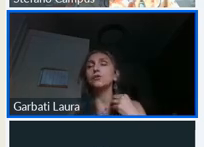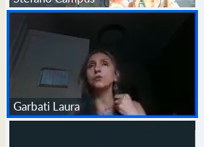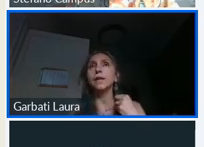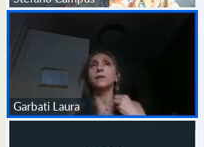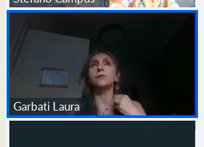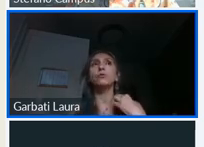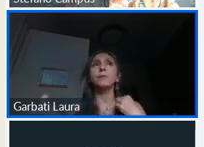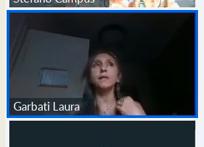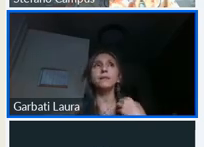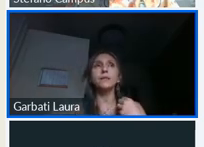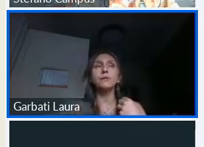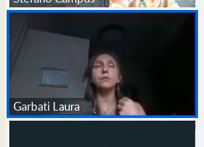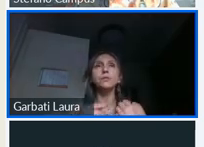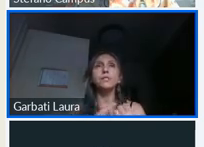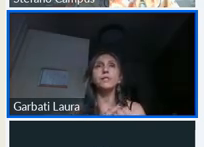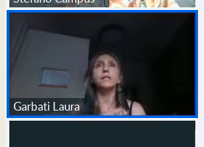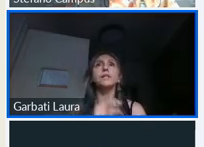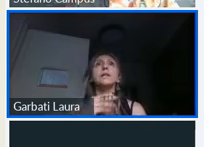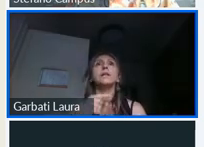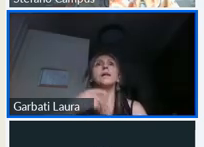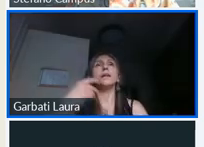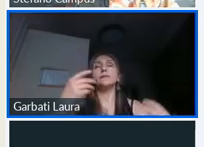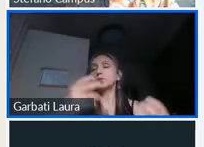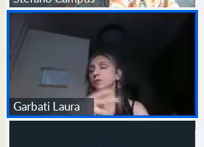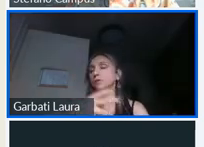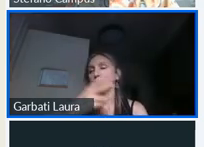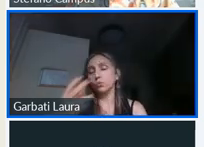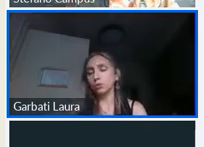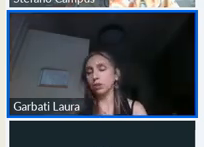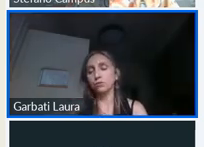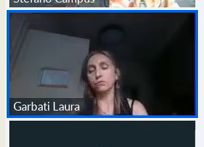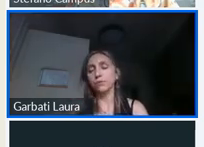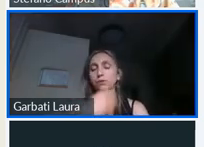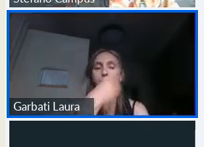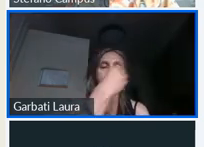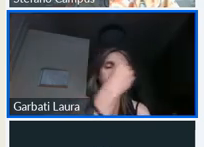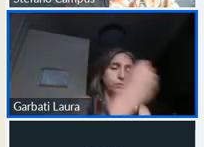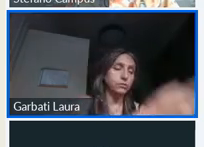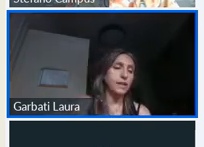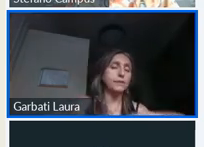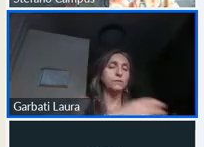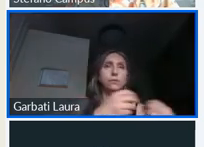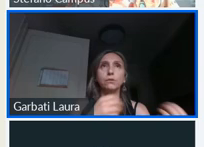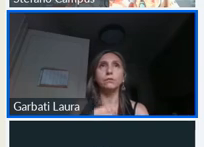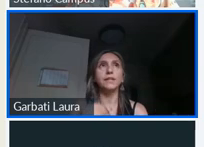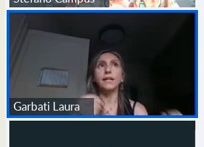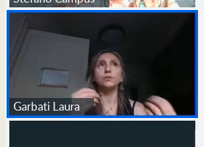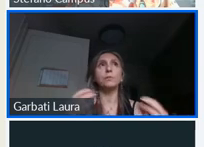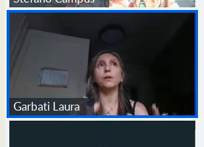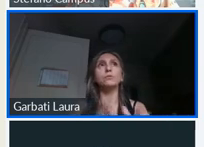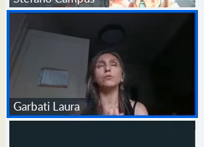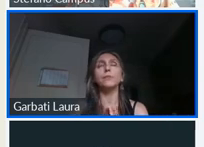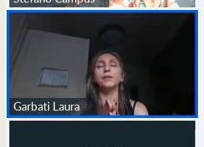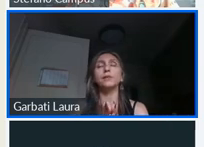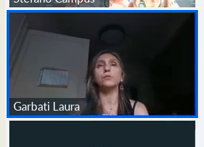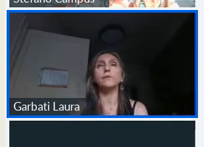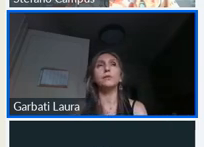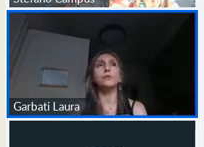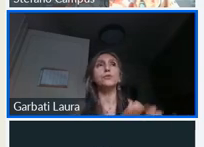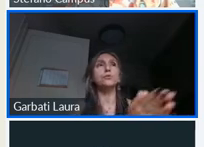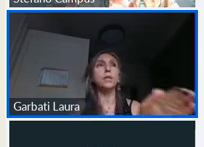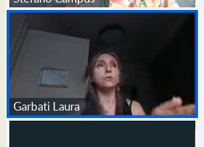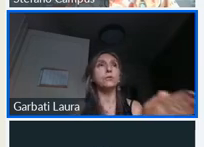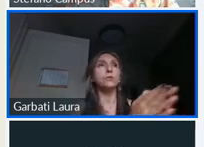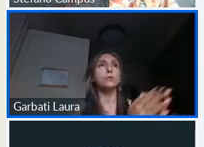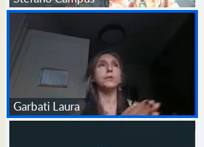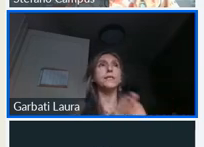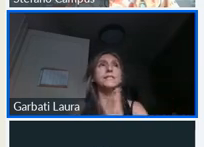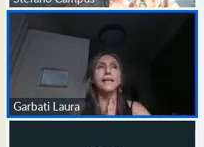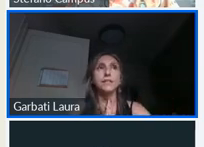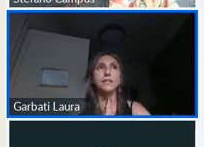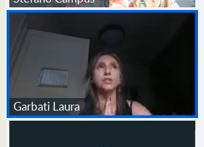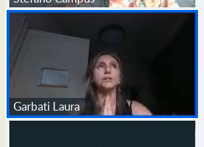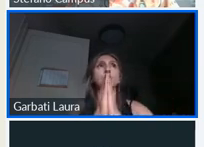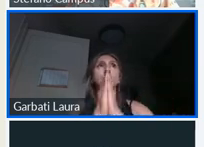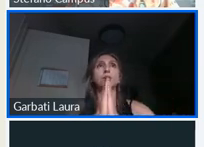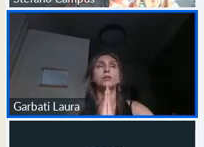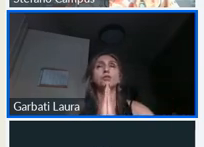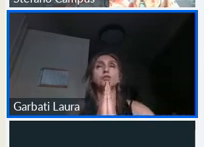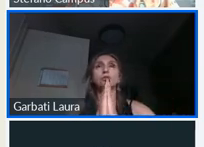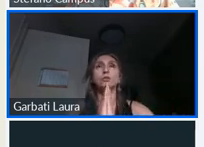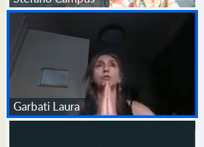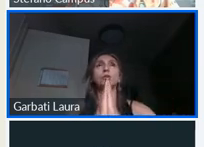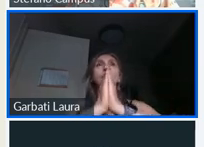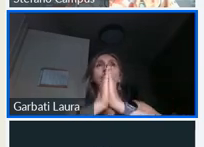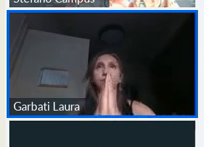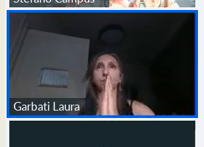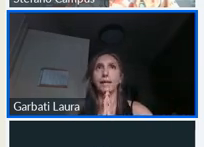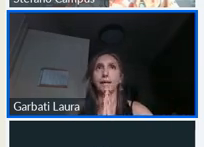licenze, cioè documenti in cui si discute sul fatto se è un contratto o non un contratto, però è un documento di valore giuridico in cui esercito